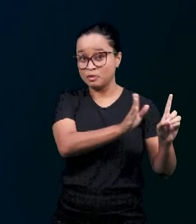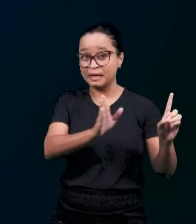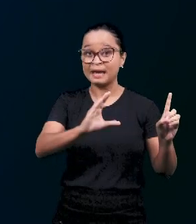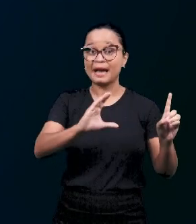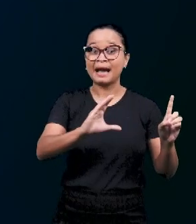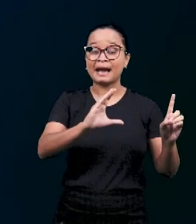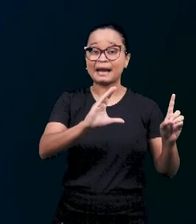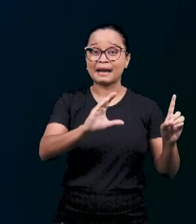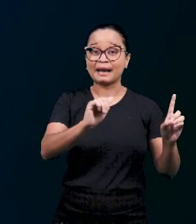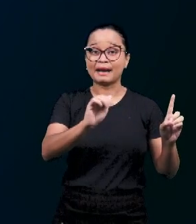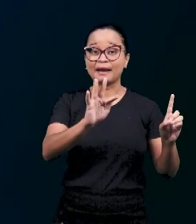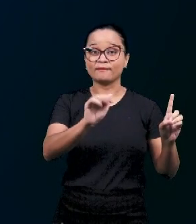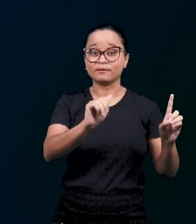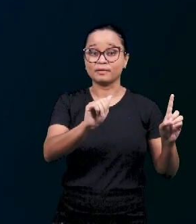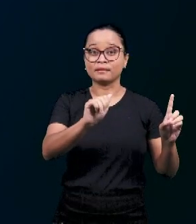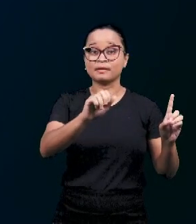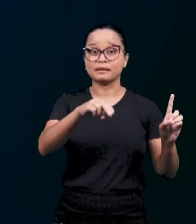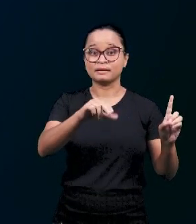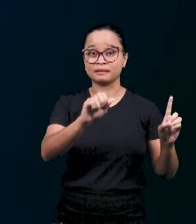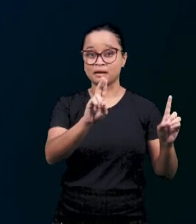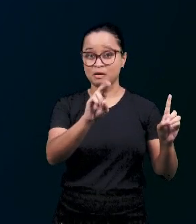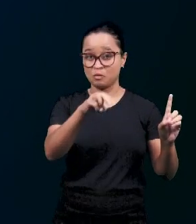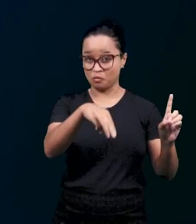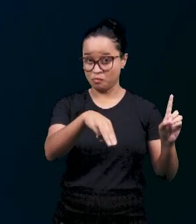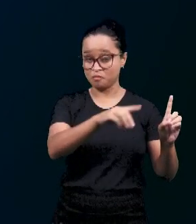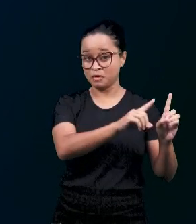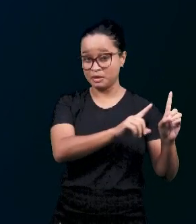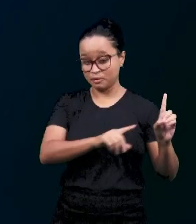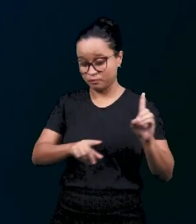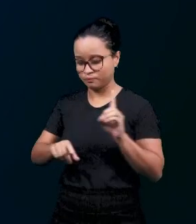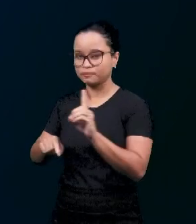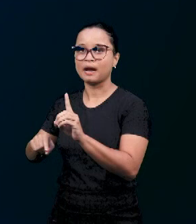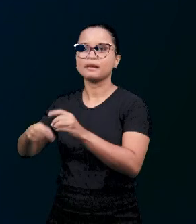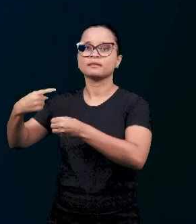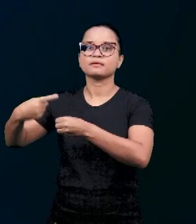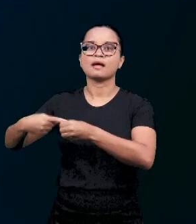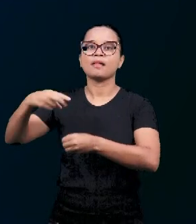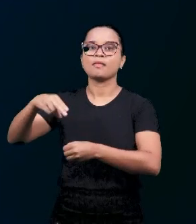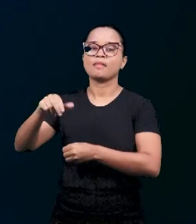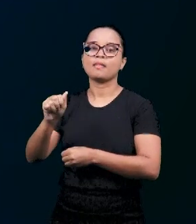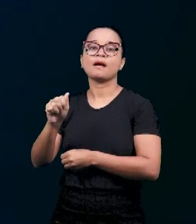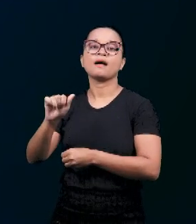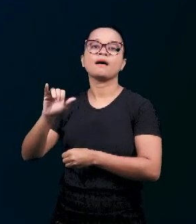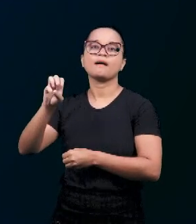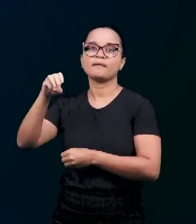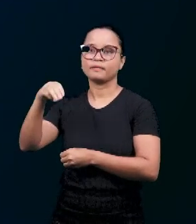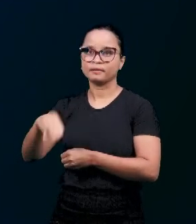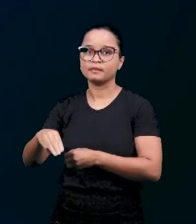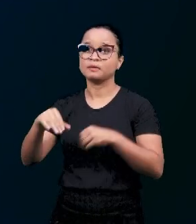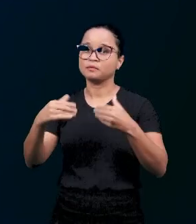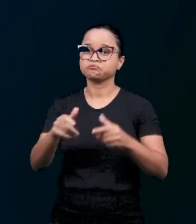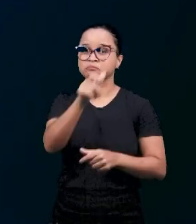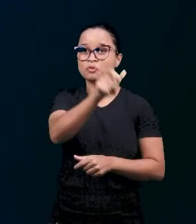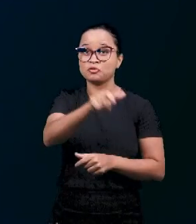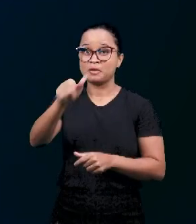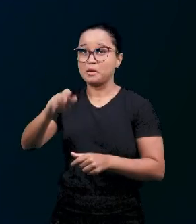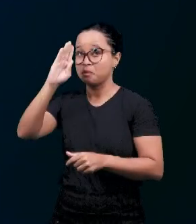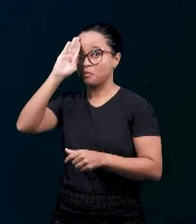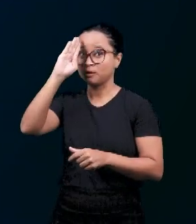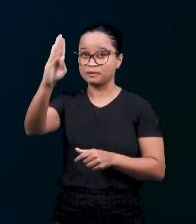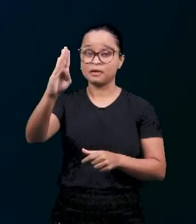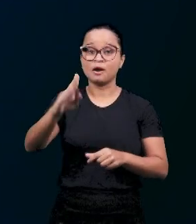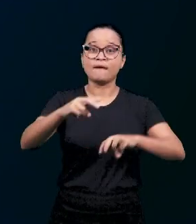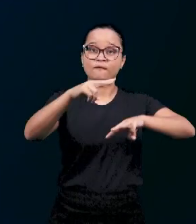de Capernaum vers Naïm. Et en plus de cela, les personnages plus importants étaient Jésus, la veuve, le